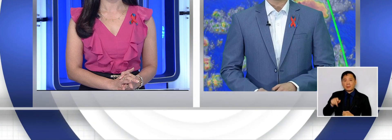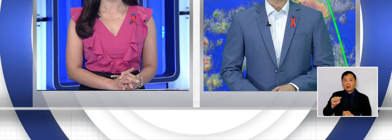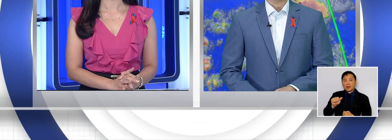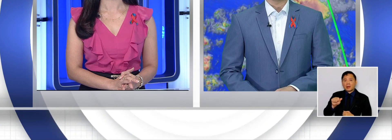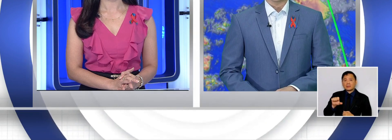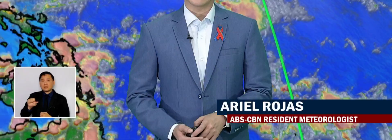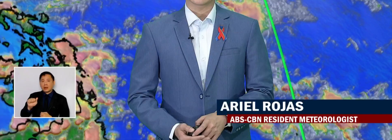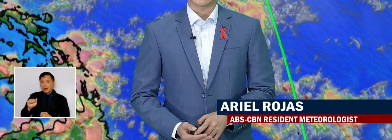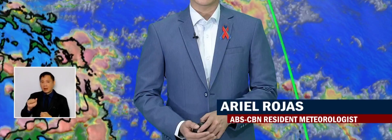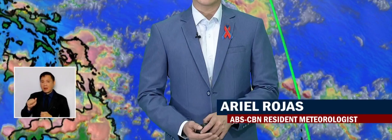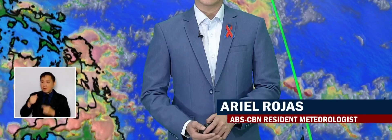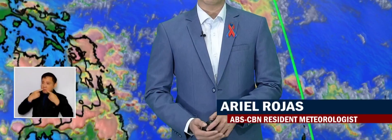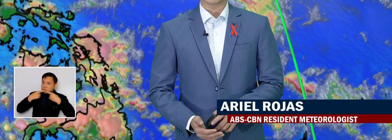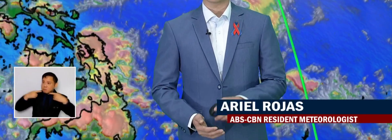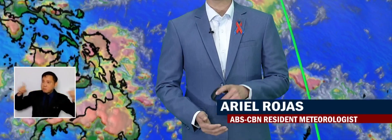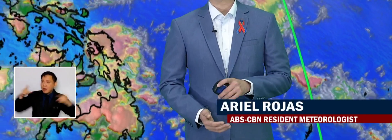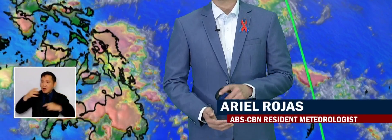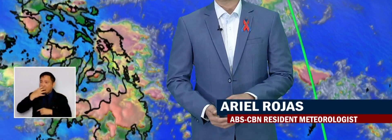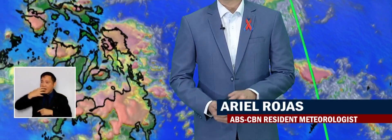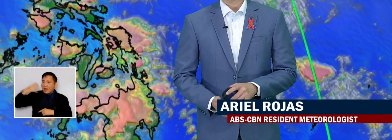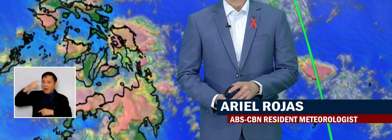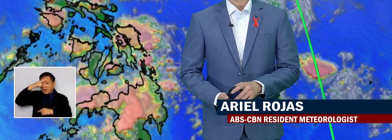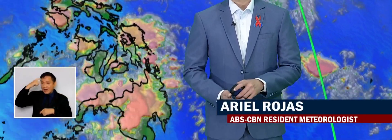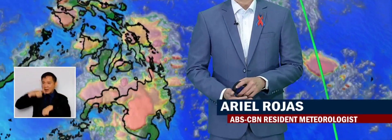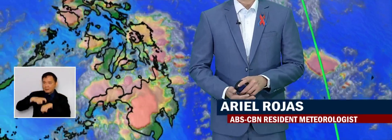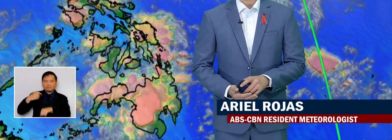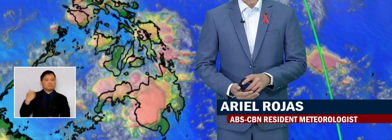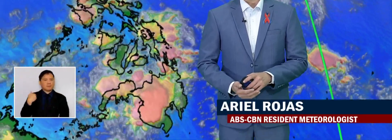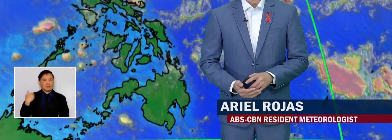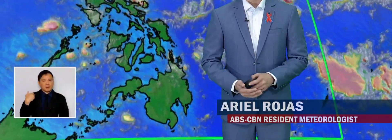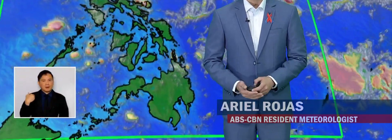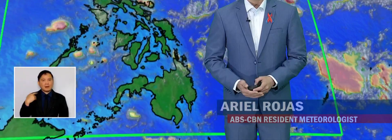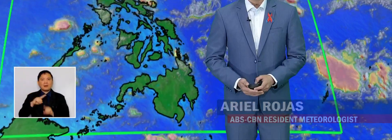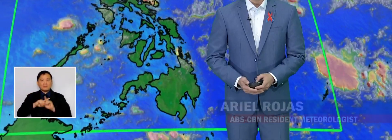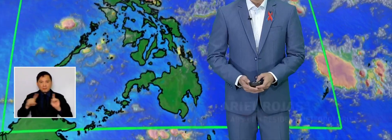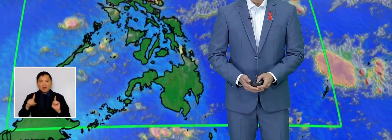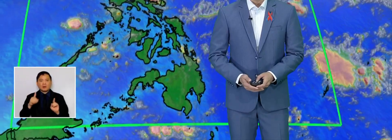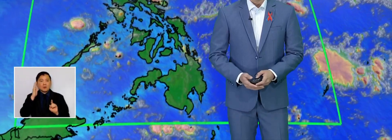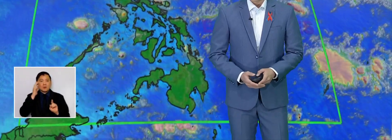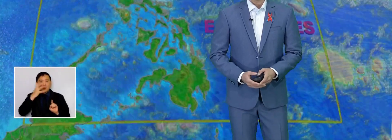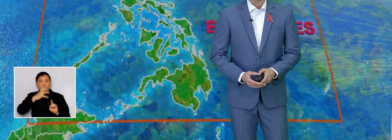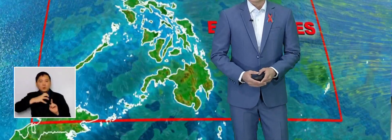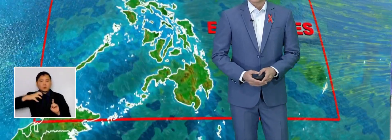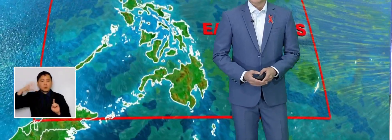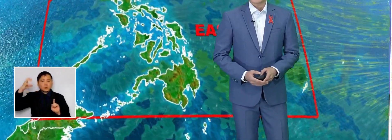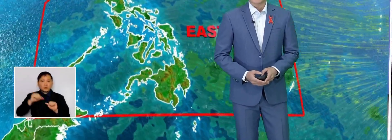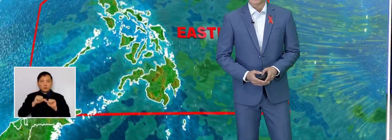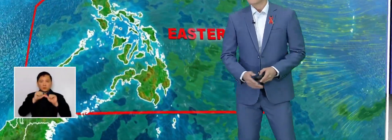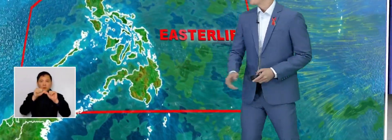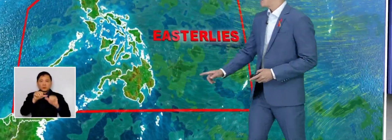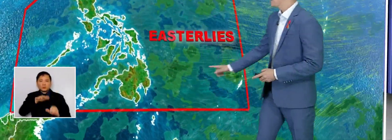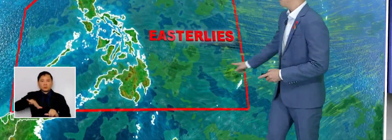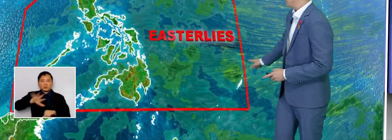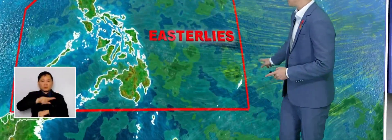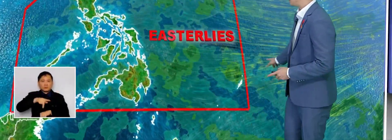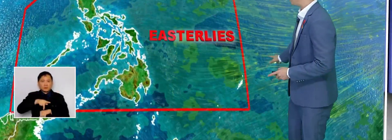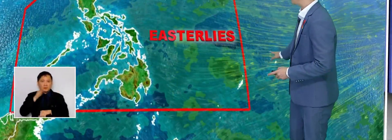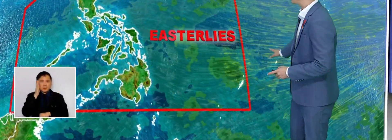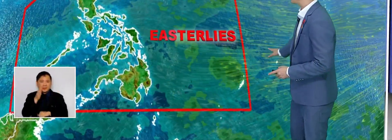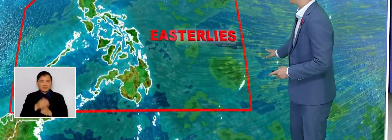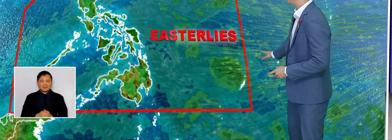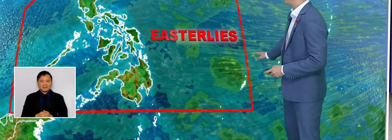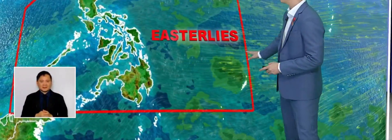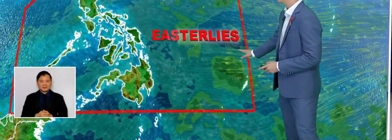na pagsisimula ng tag-init pero asahang magtutuloy-tuloy na ang mainit na panahon sa buong bansa. Ang mainit